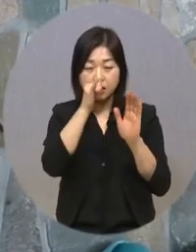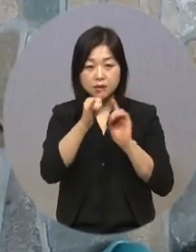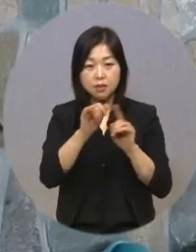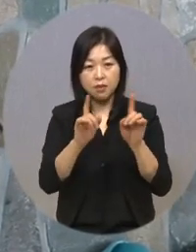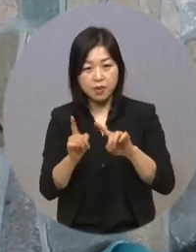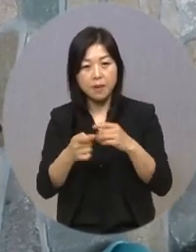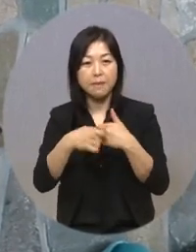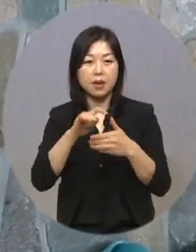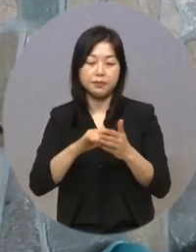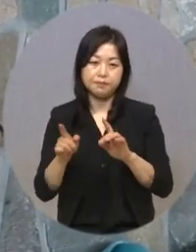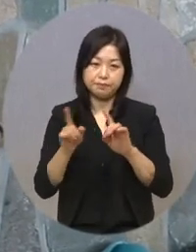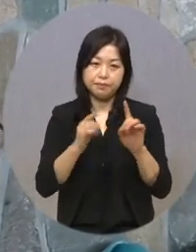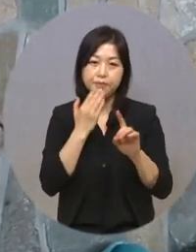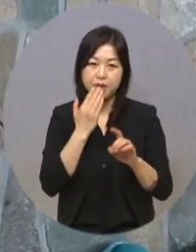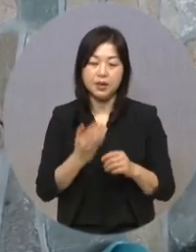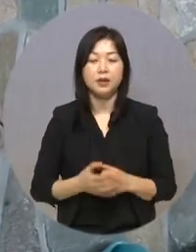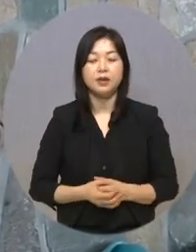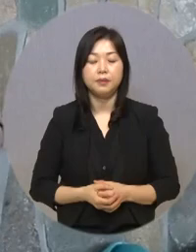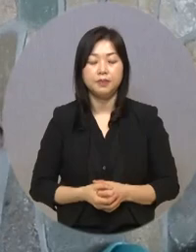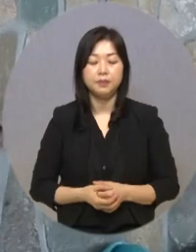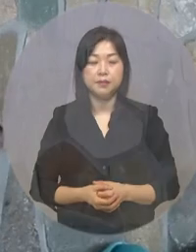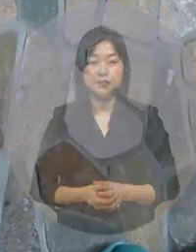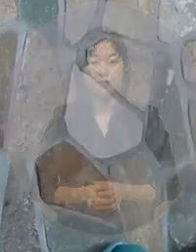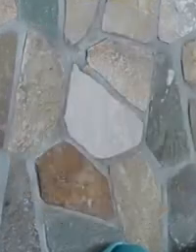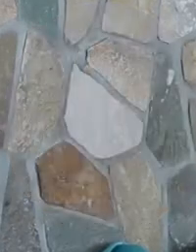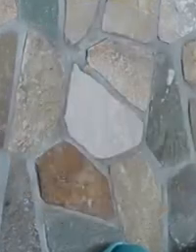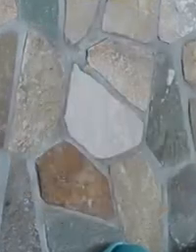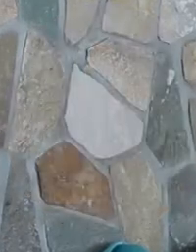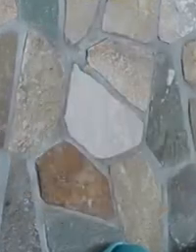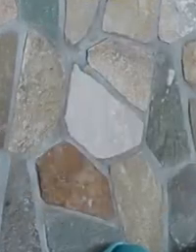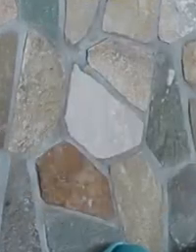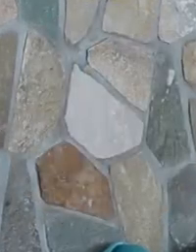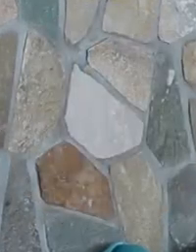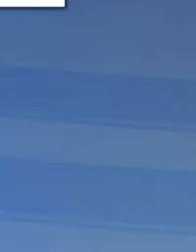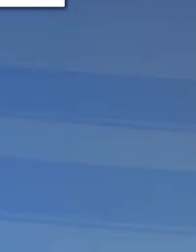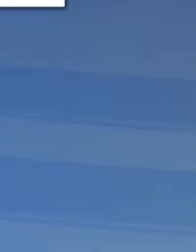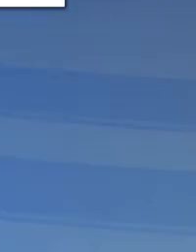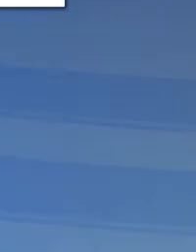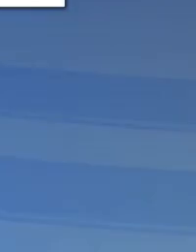있습니다. 복지TV 뉴스 이소영입니다.